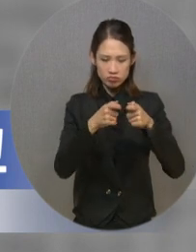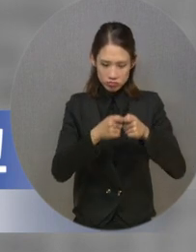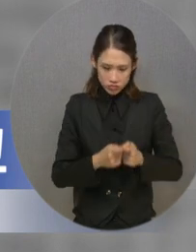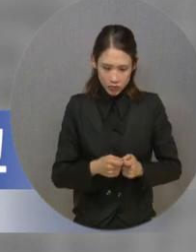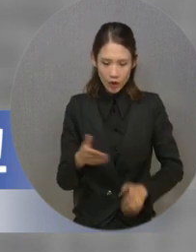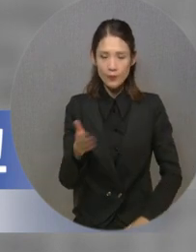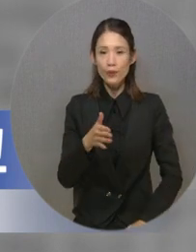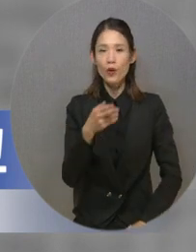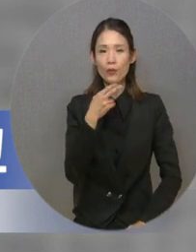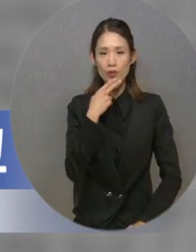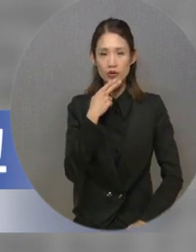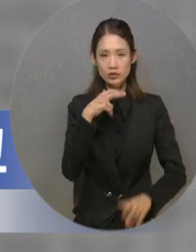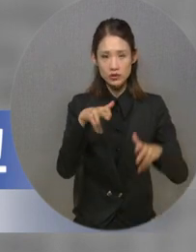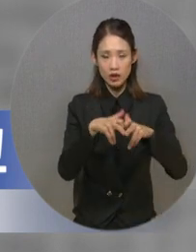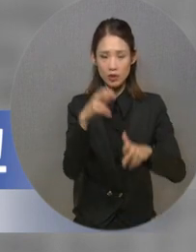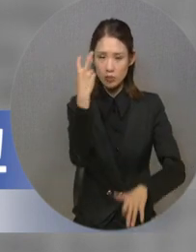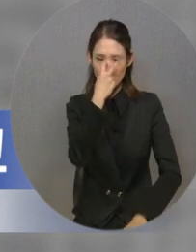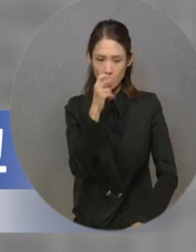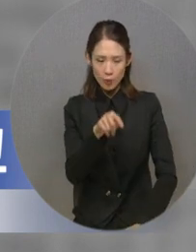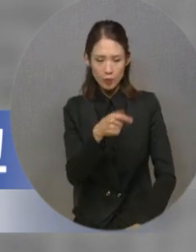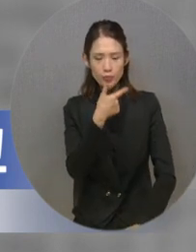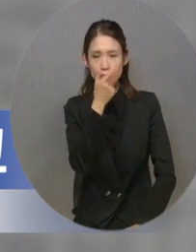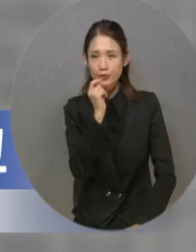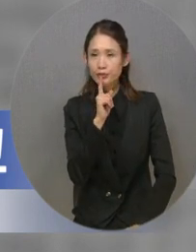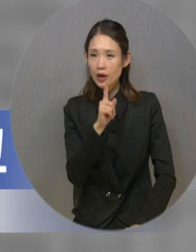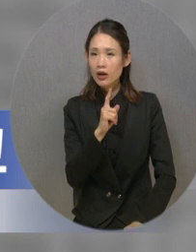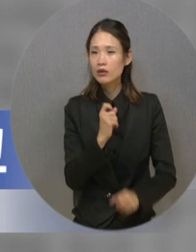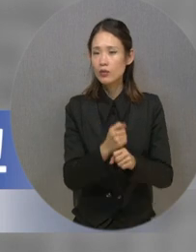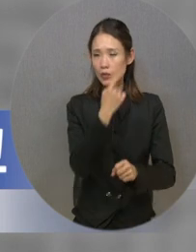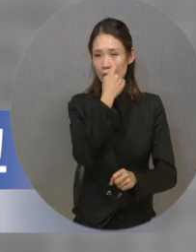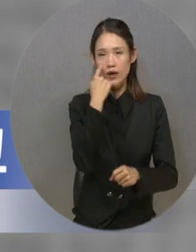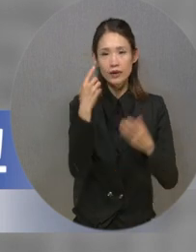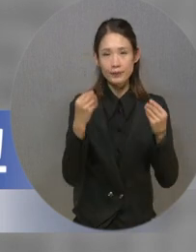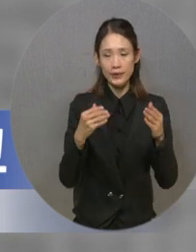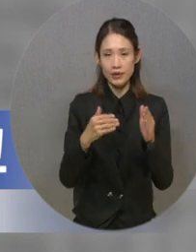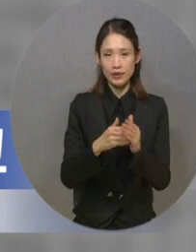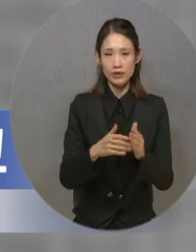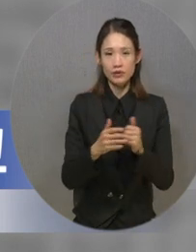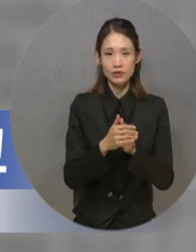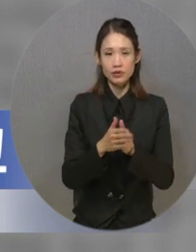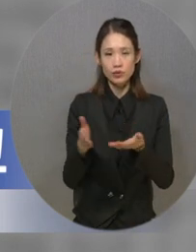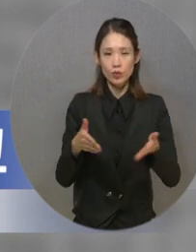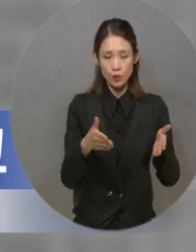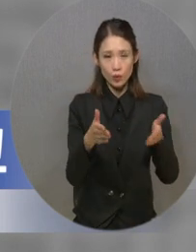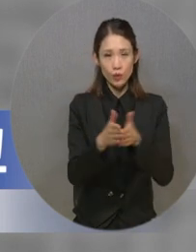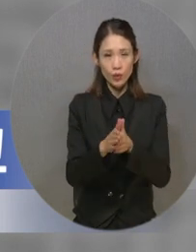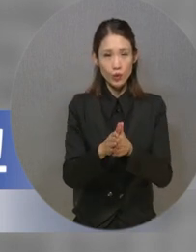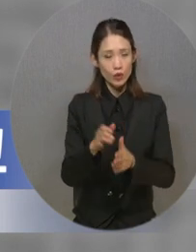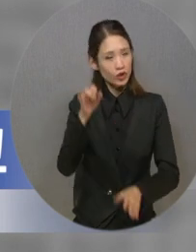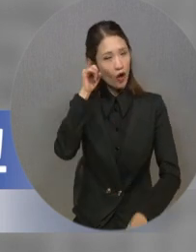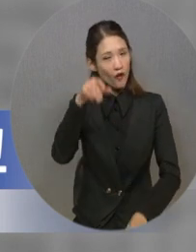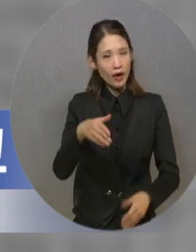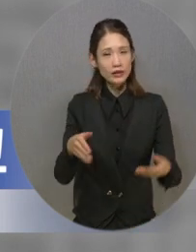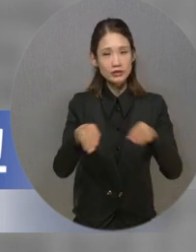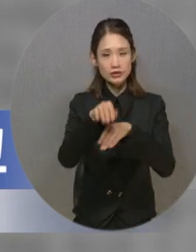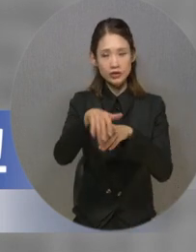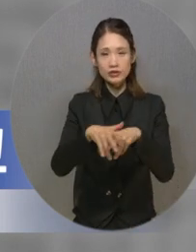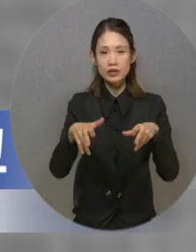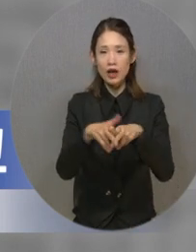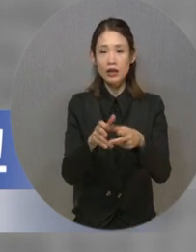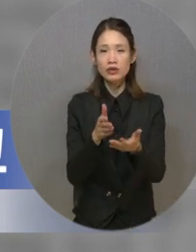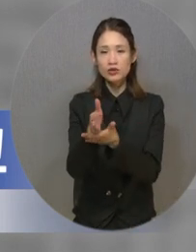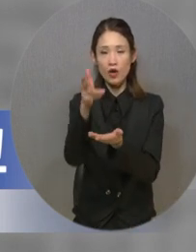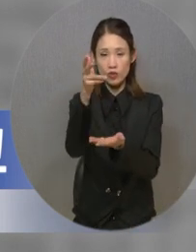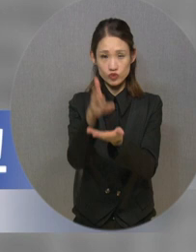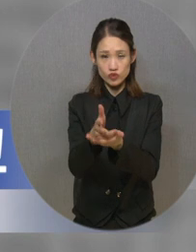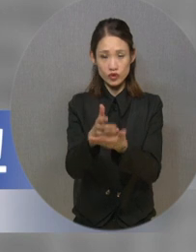보호의 미흡한 점도 확인했다고 밝혔습니다 이에 권위기는 도로 여객시설에 장애인 전용 주차구역 설치 기준에도